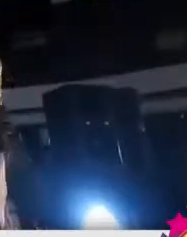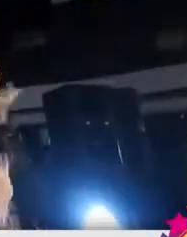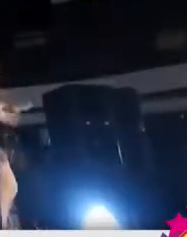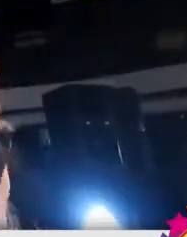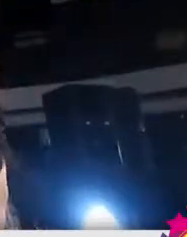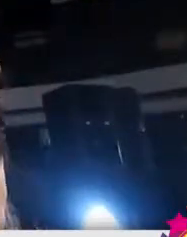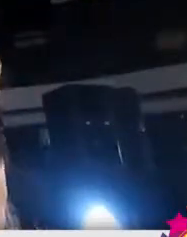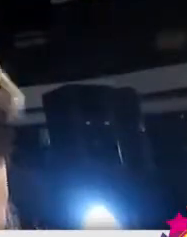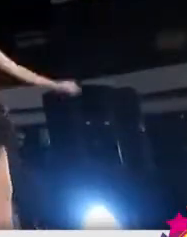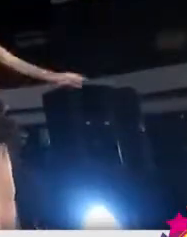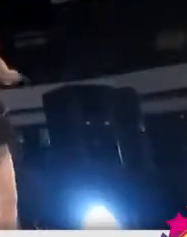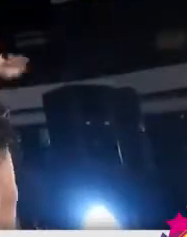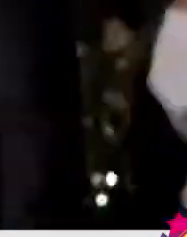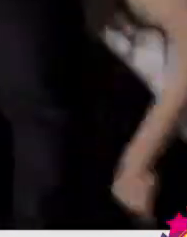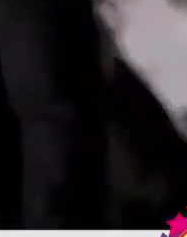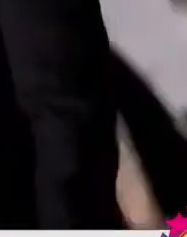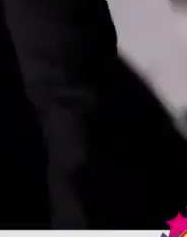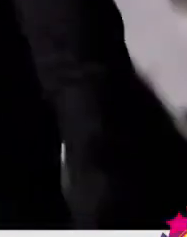버렸다.